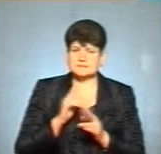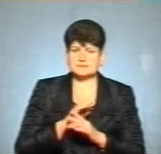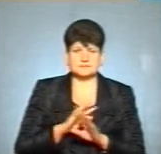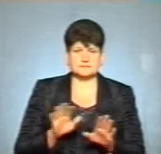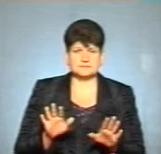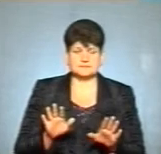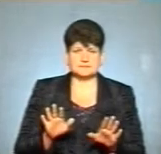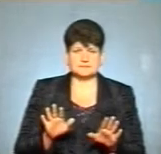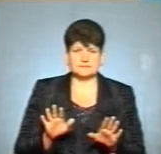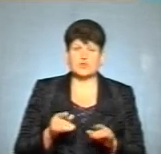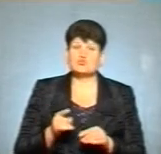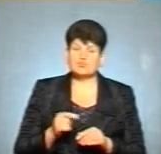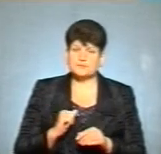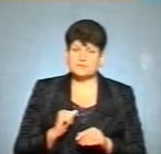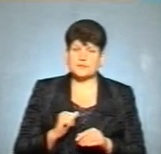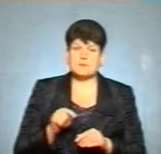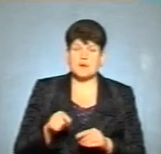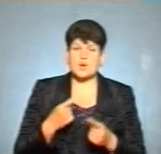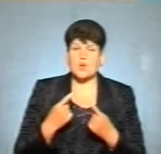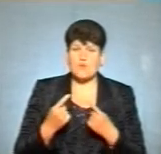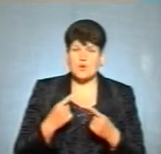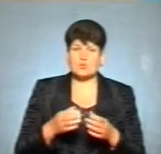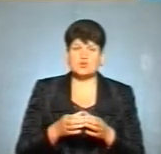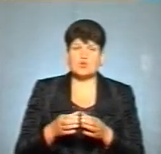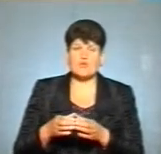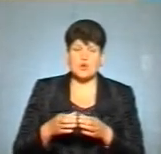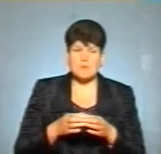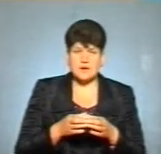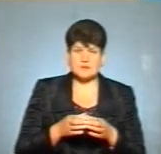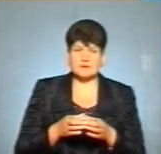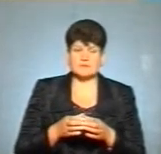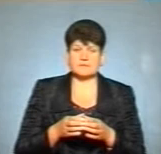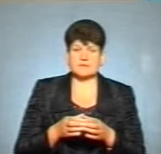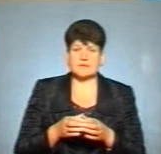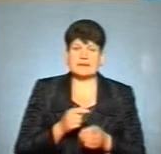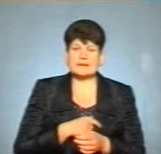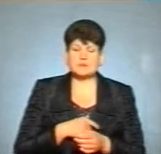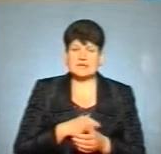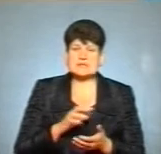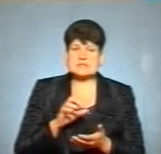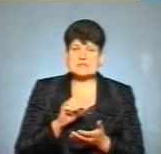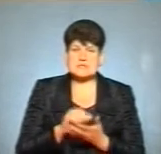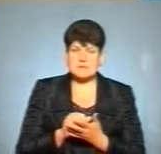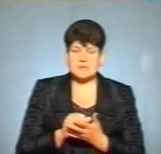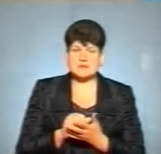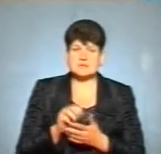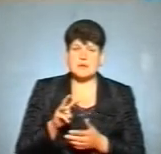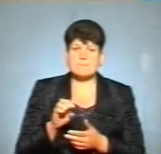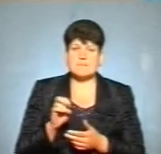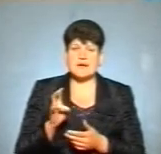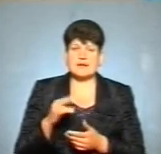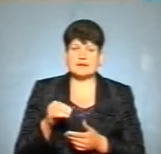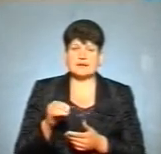несправедливою, неправильною. Чому? Тому що ми говоримо, що в громадах переважно, скажімо так, депутати займаються менеджментом, так,